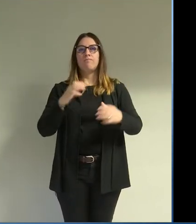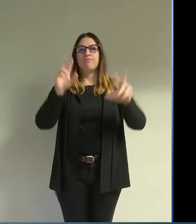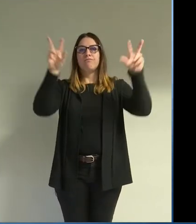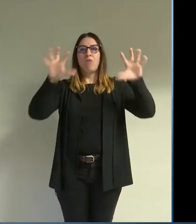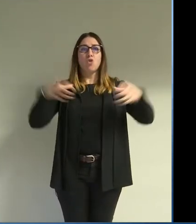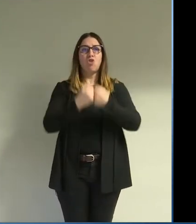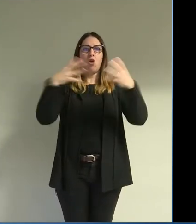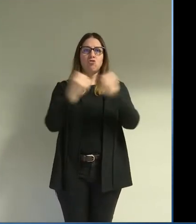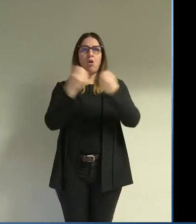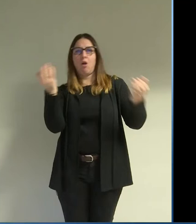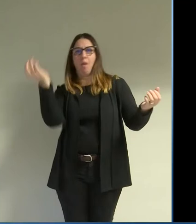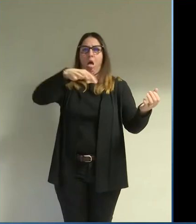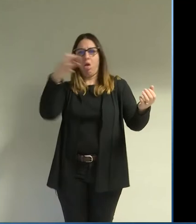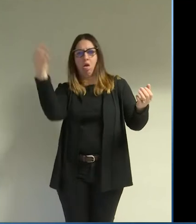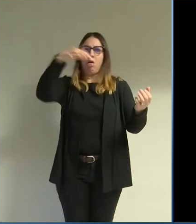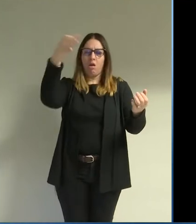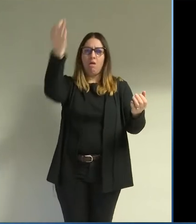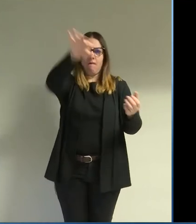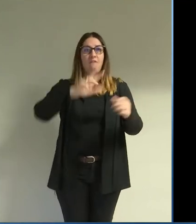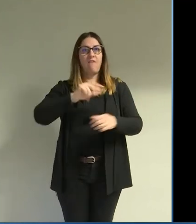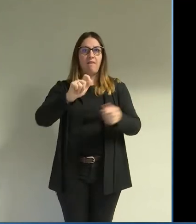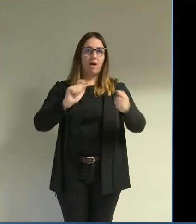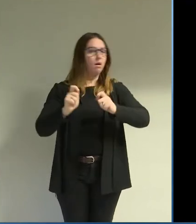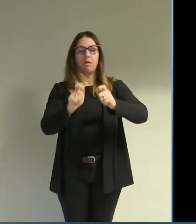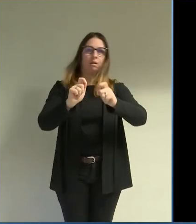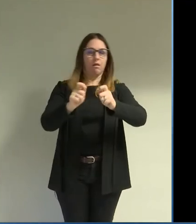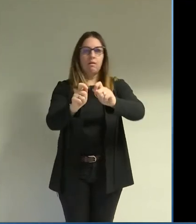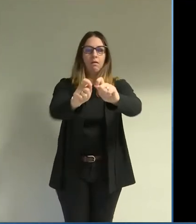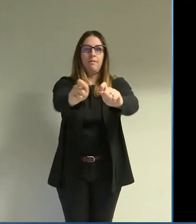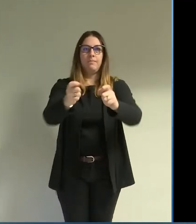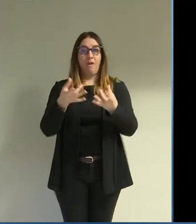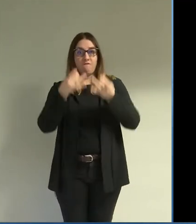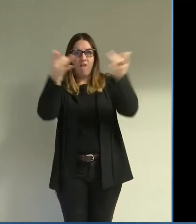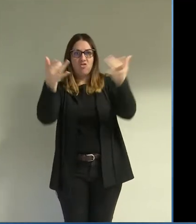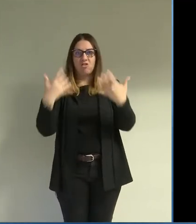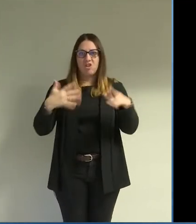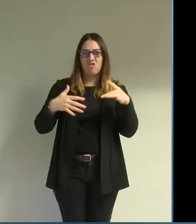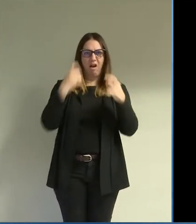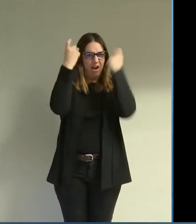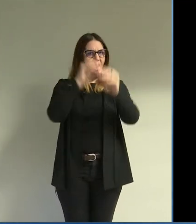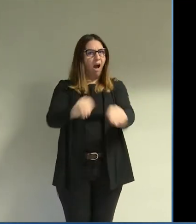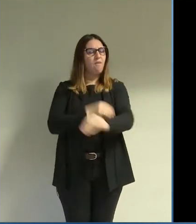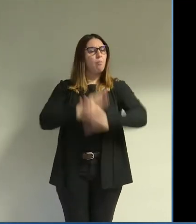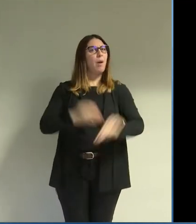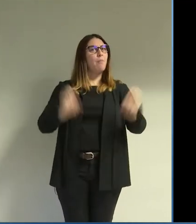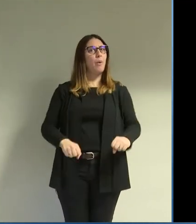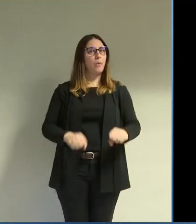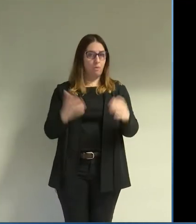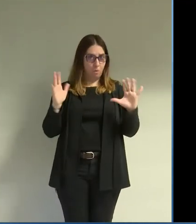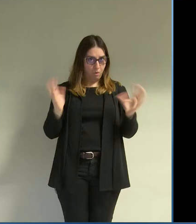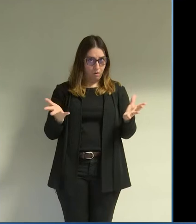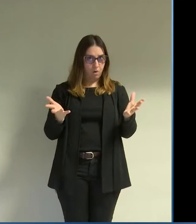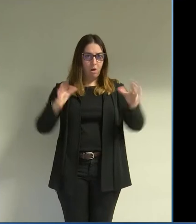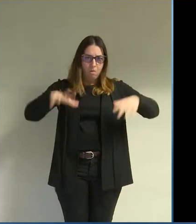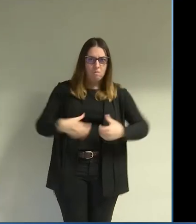trajectoire est donc face à toutes les vulnérabilités que l'on connaît déjà celle que l'on peut anticiper il s'agit de nourrir les capacités